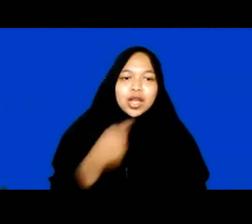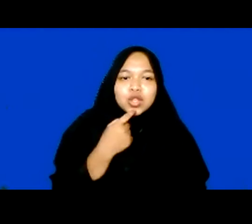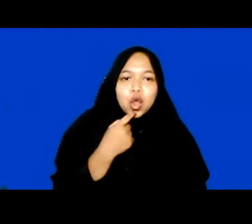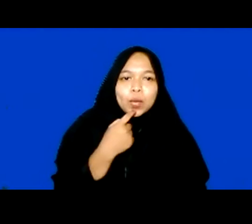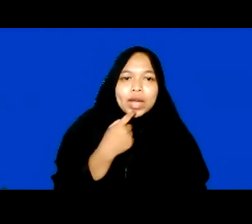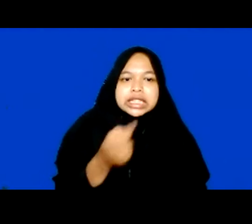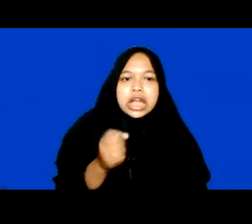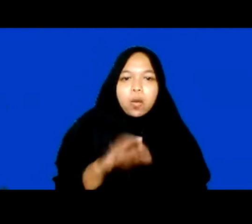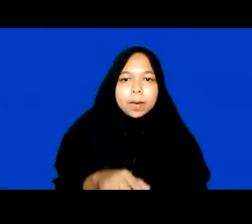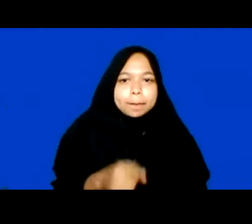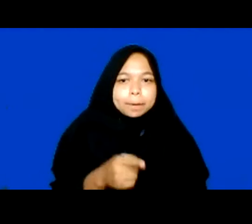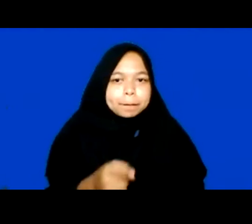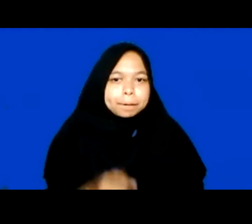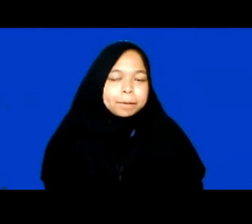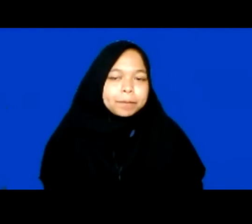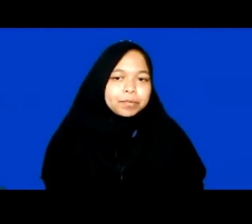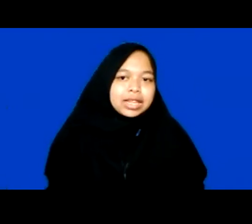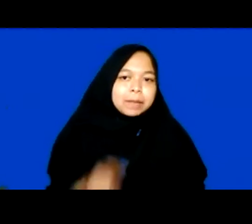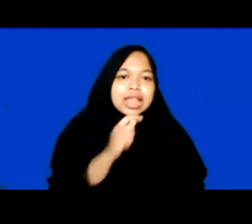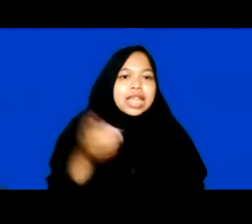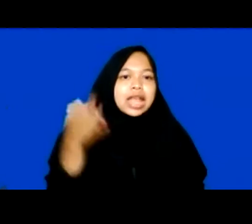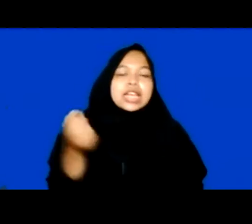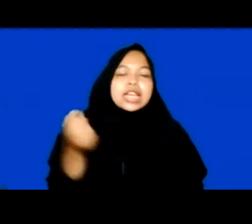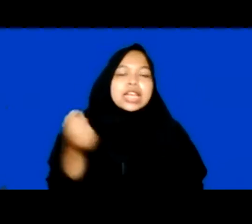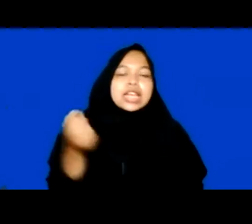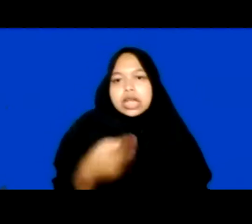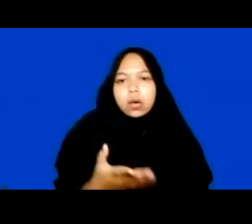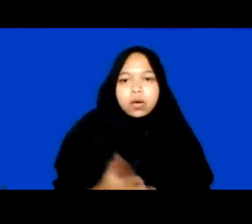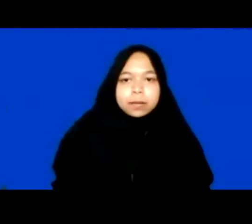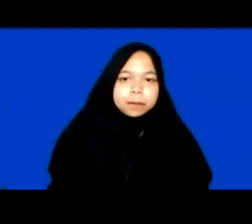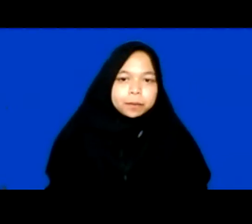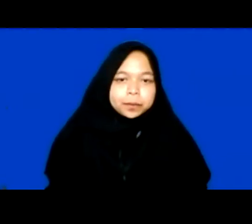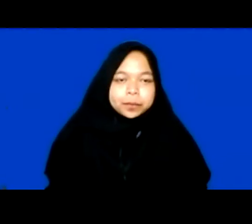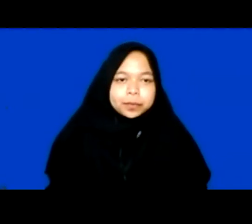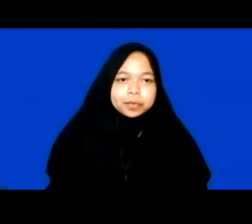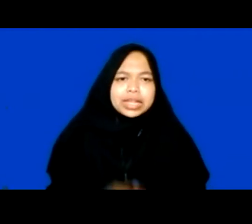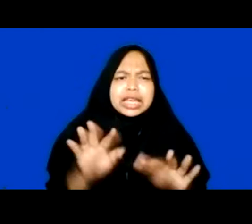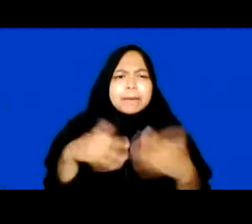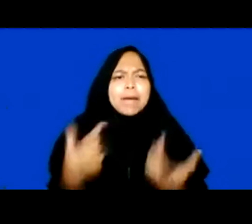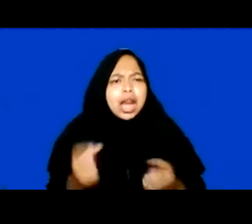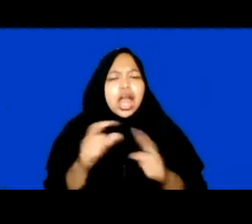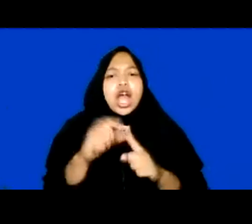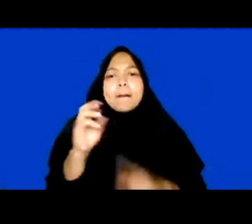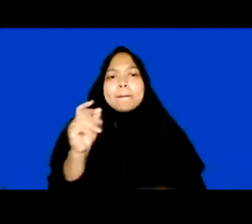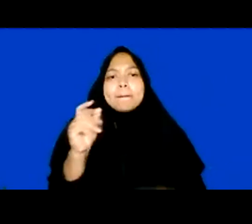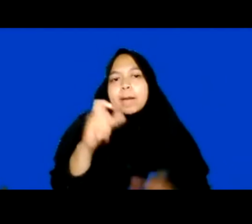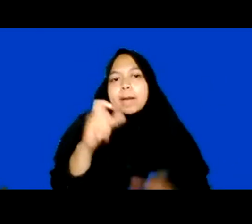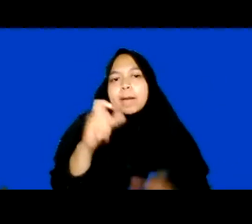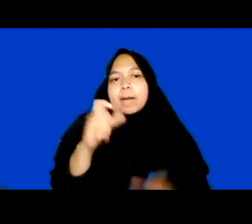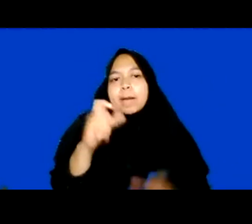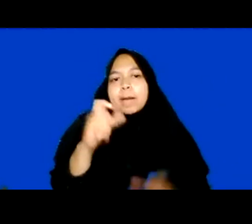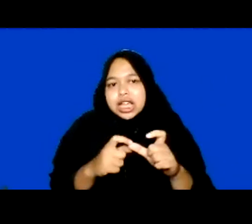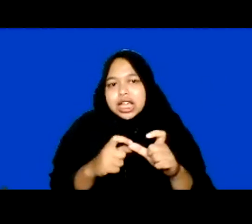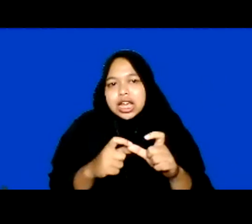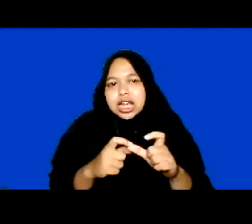ya. Tadi pertanyaan dari Pak Samsuar, bagaimana proses menyamak kulit menjadi sebuah